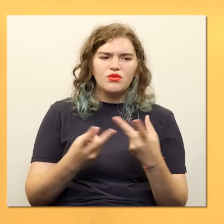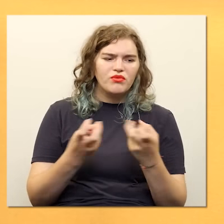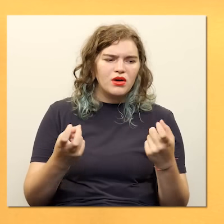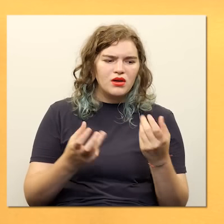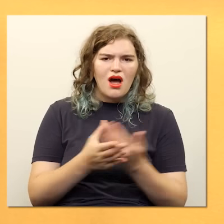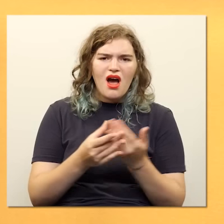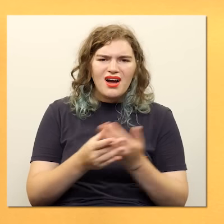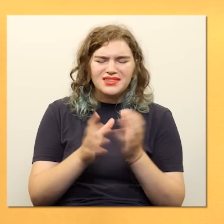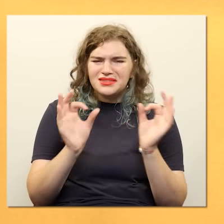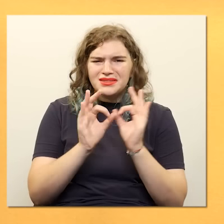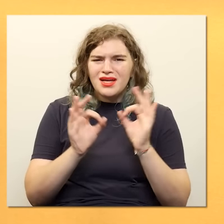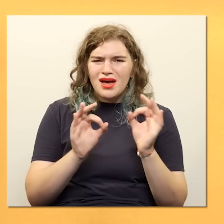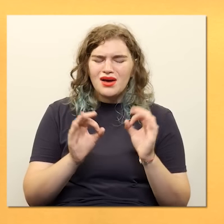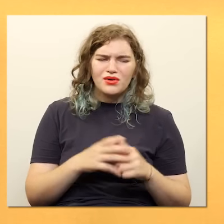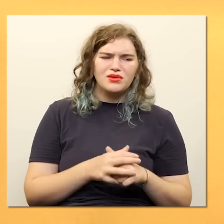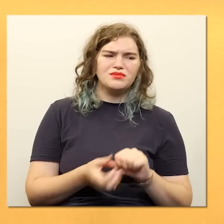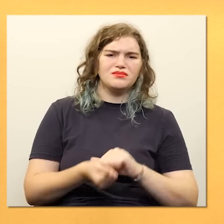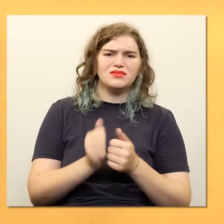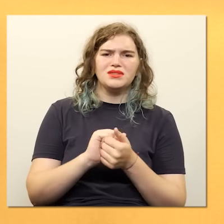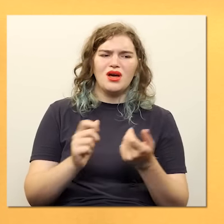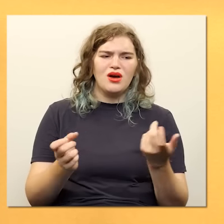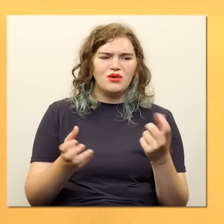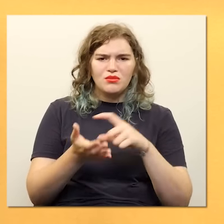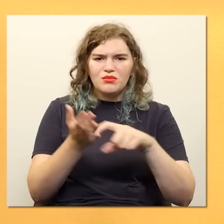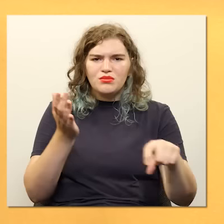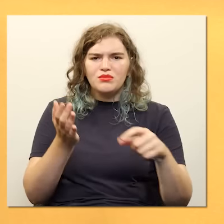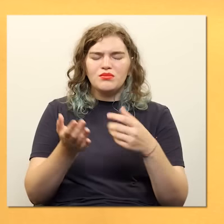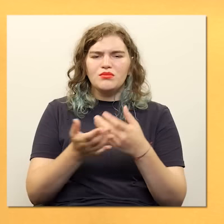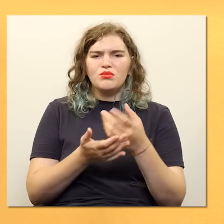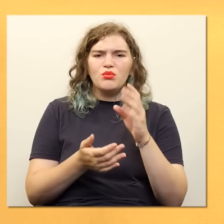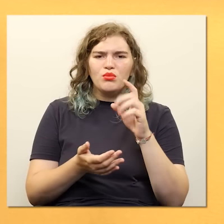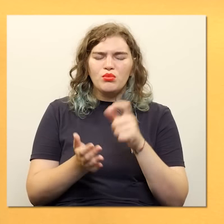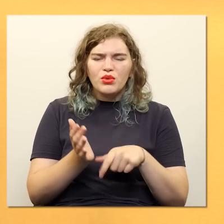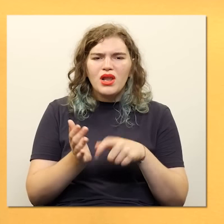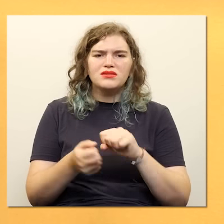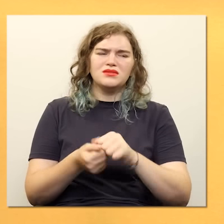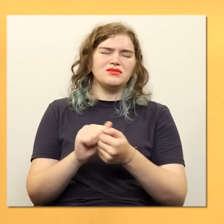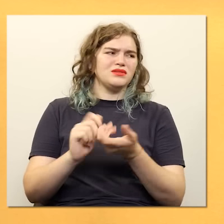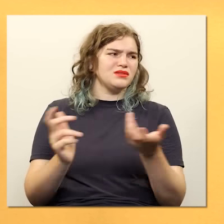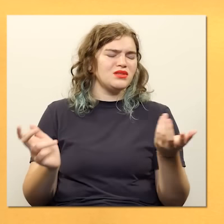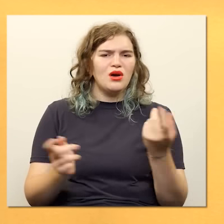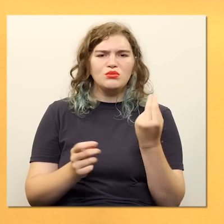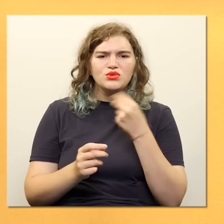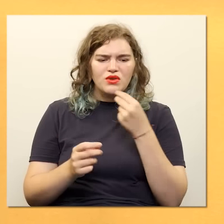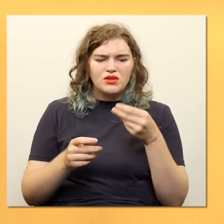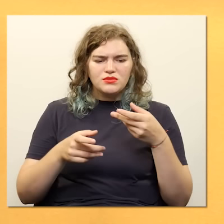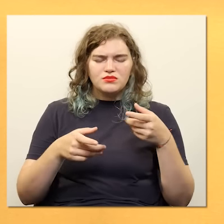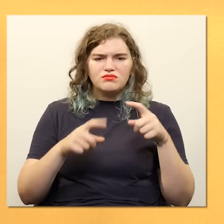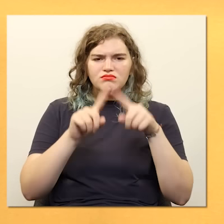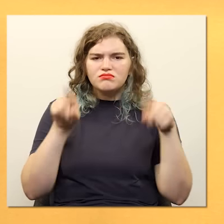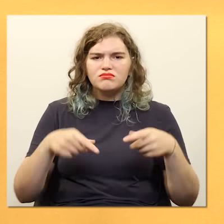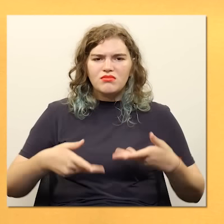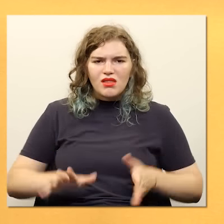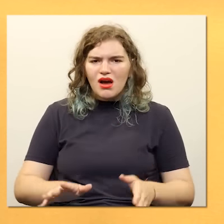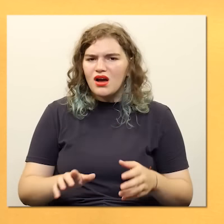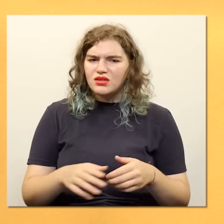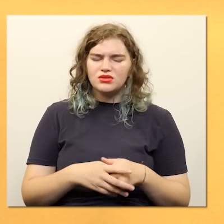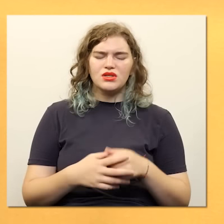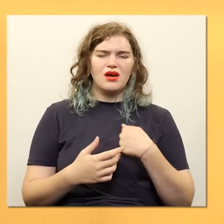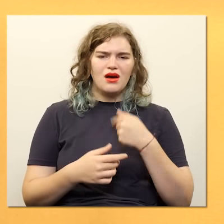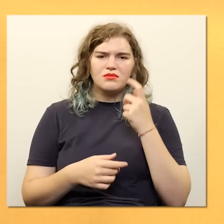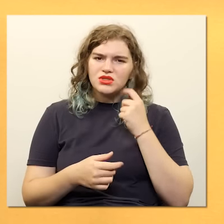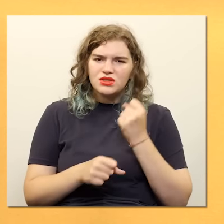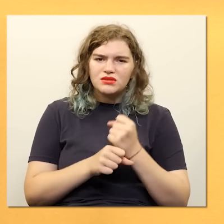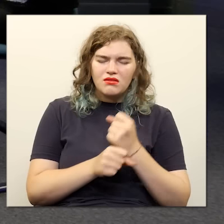mulți, fără acte, fără buletin de identitate, fără certificat de naștere. Am încercat să le